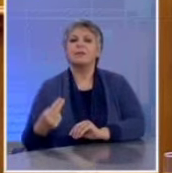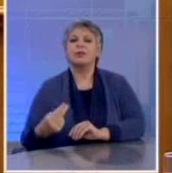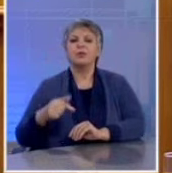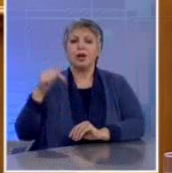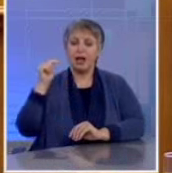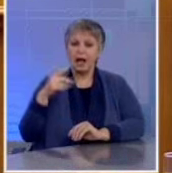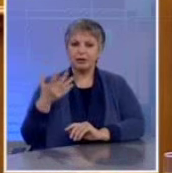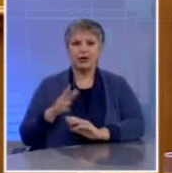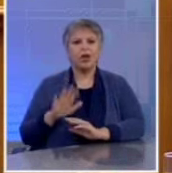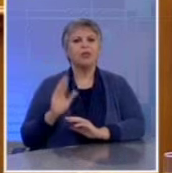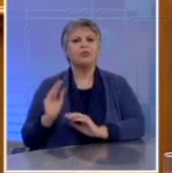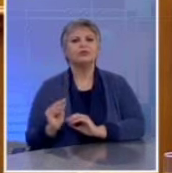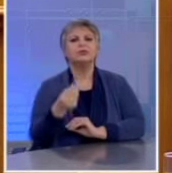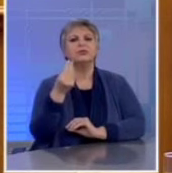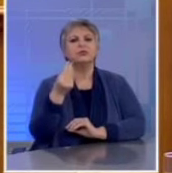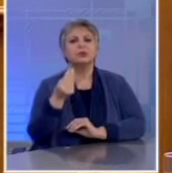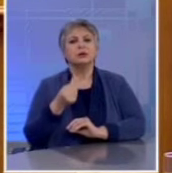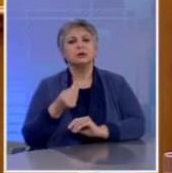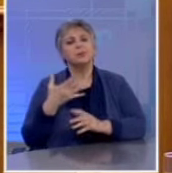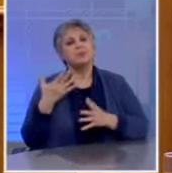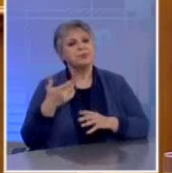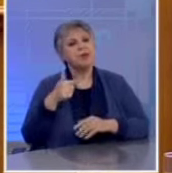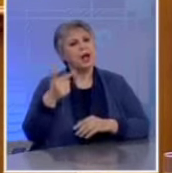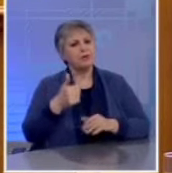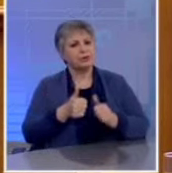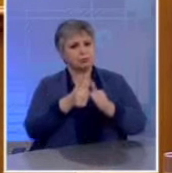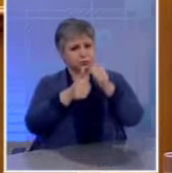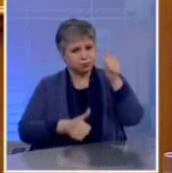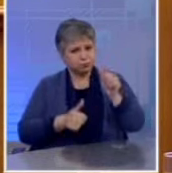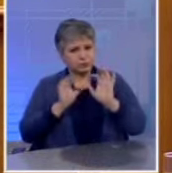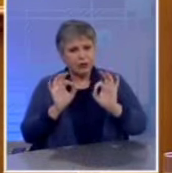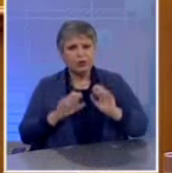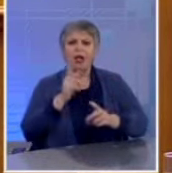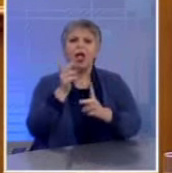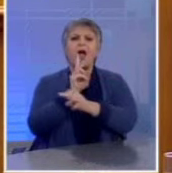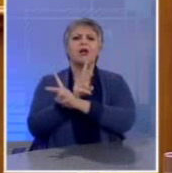αναπληρωτή. Αυτά τα λέει η Ένωση Δικαστών και Εισαγγελέων, όχι εγώ, κυρία Θανασίου.